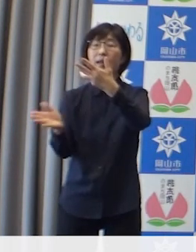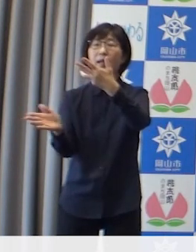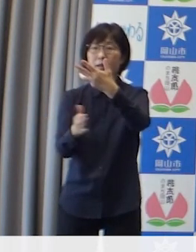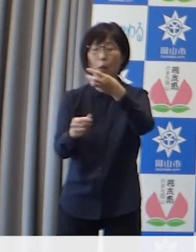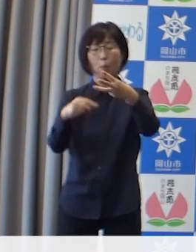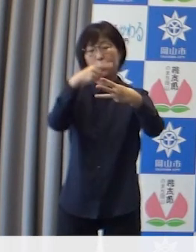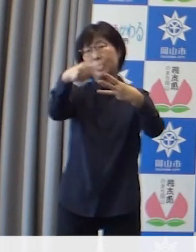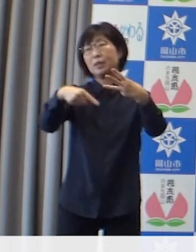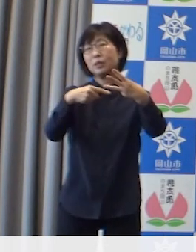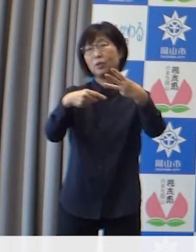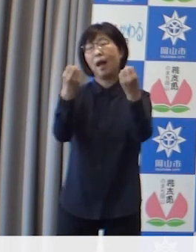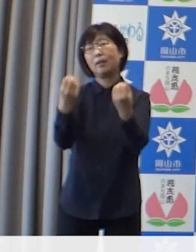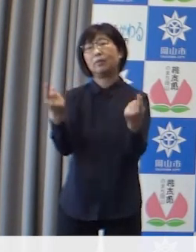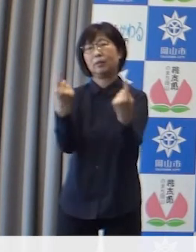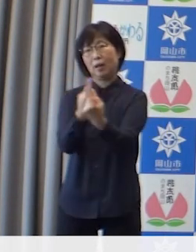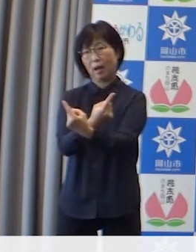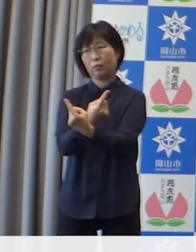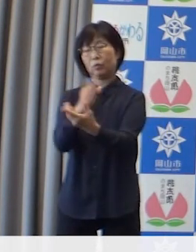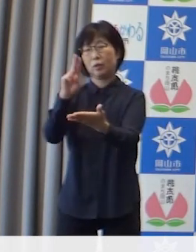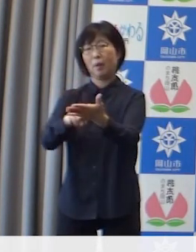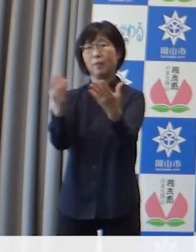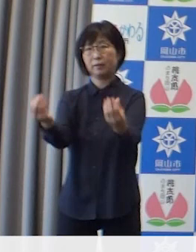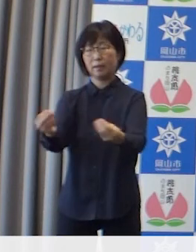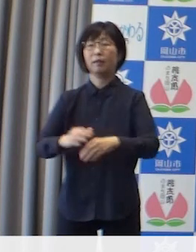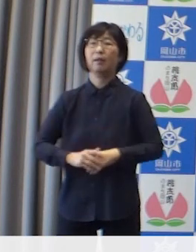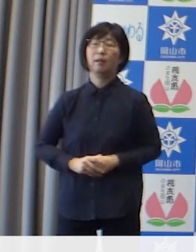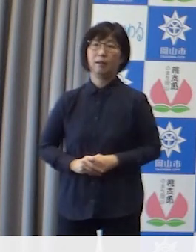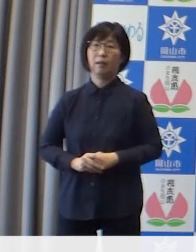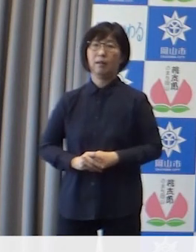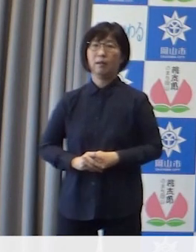を行うことといたしました。